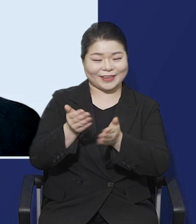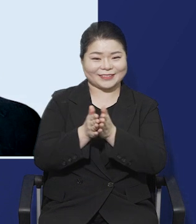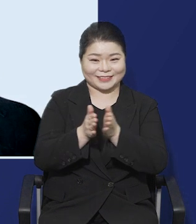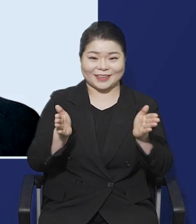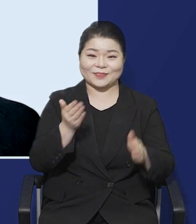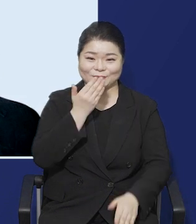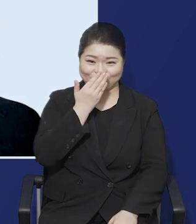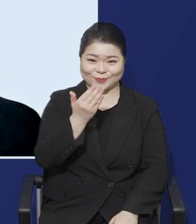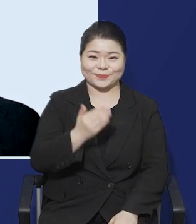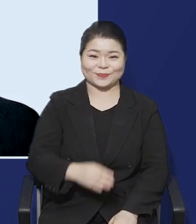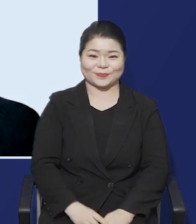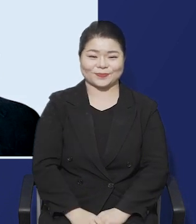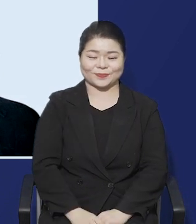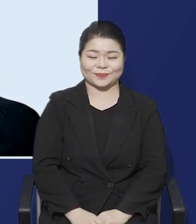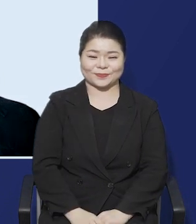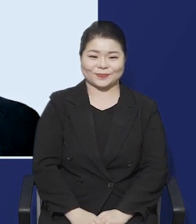그런 형태가 되겠습니다.